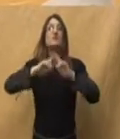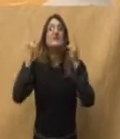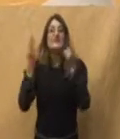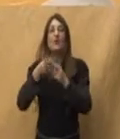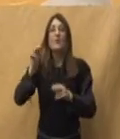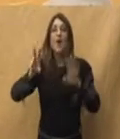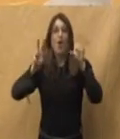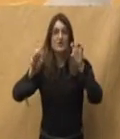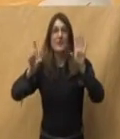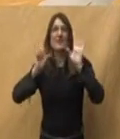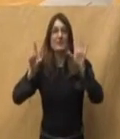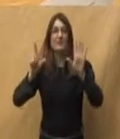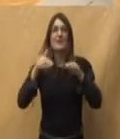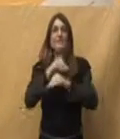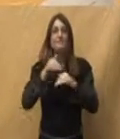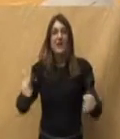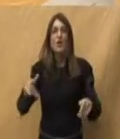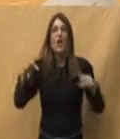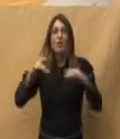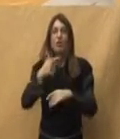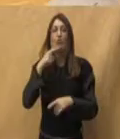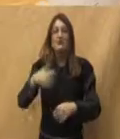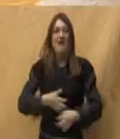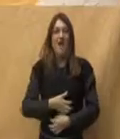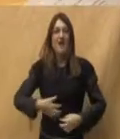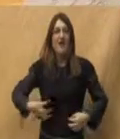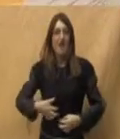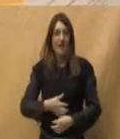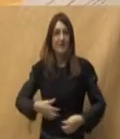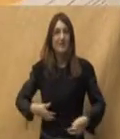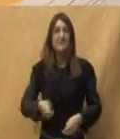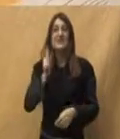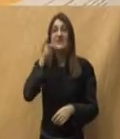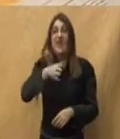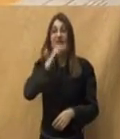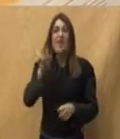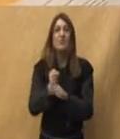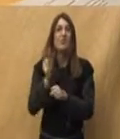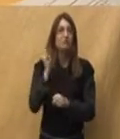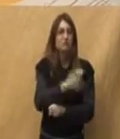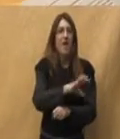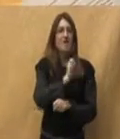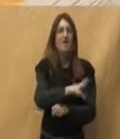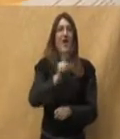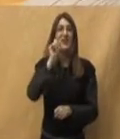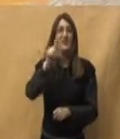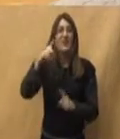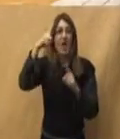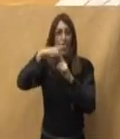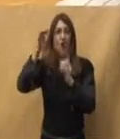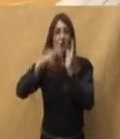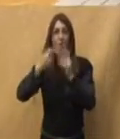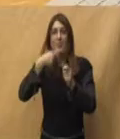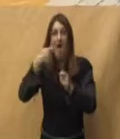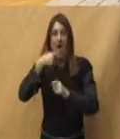ima 870 milijuna ljudi koji gladuju, da se svaki dan baca 12 tona hrane, ovi